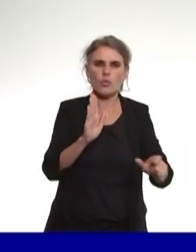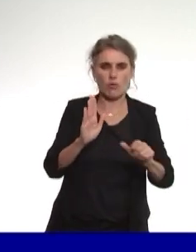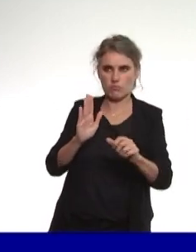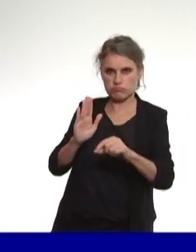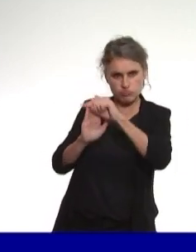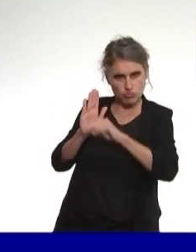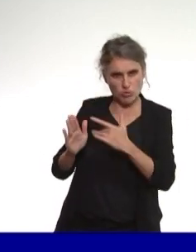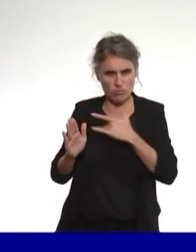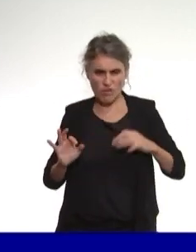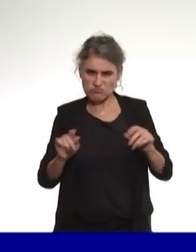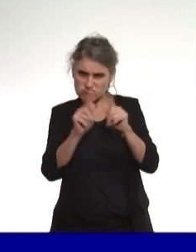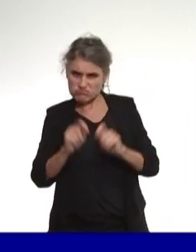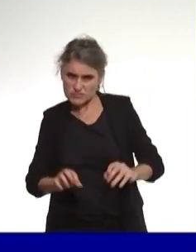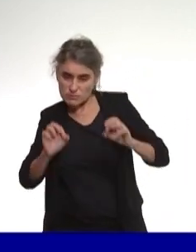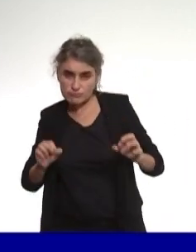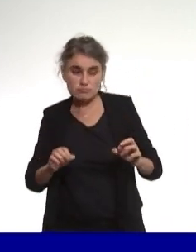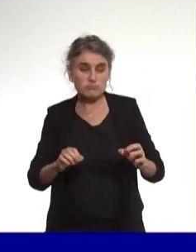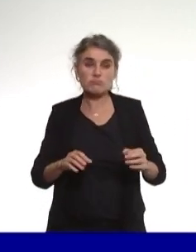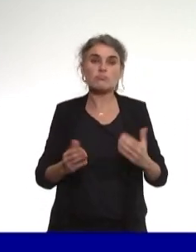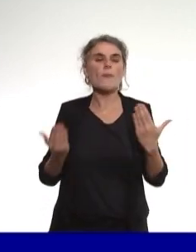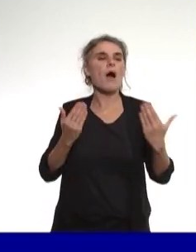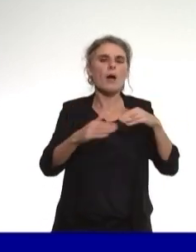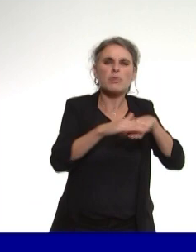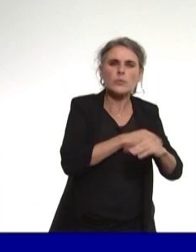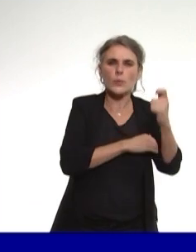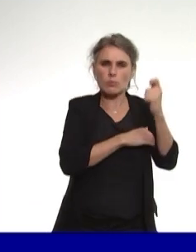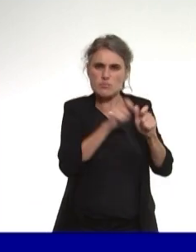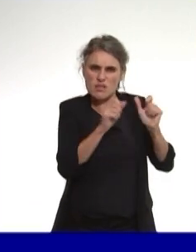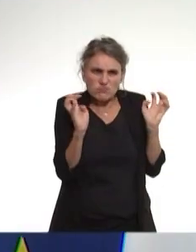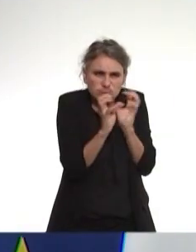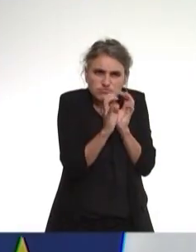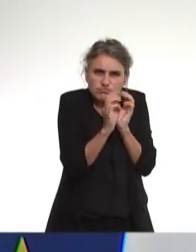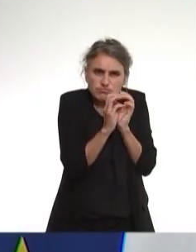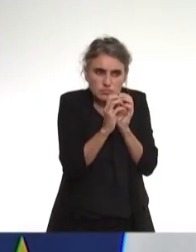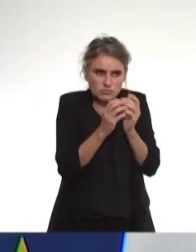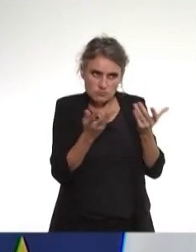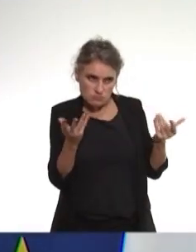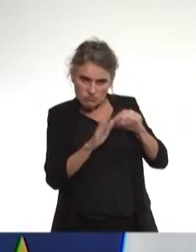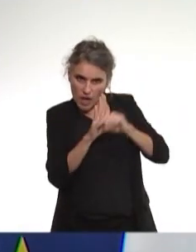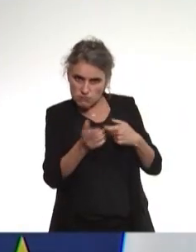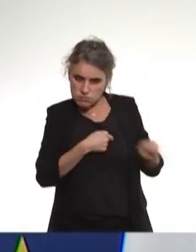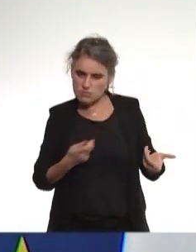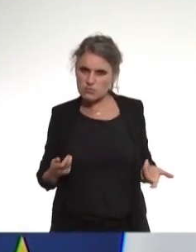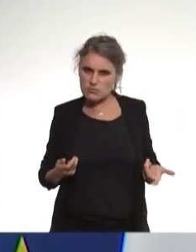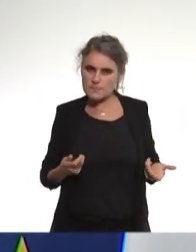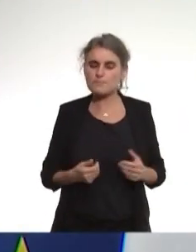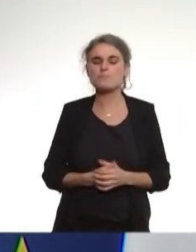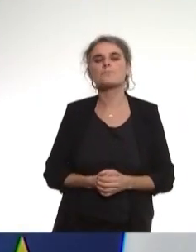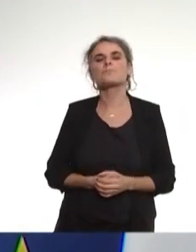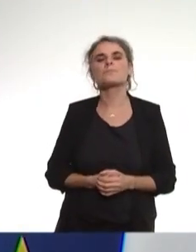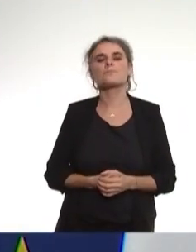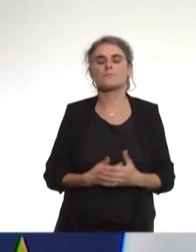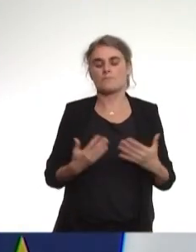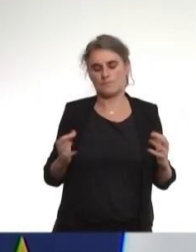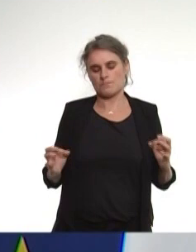sont bondées sans respect des mesures sanitaires je comprends parfaitement la question mais elle fait d'ailleurs le lien avec notre présence conjointe à bruno le maire et moi même